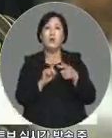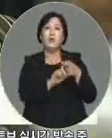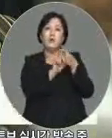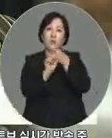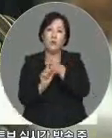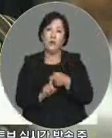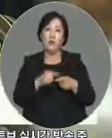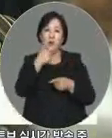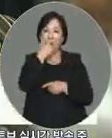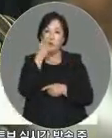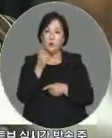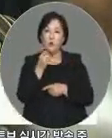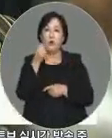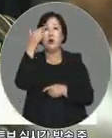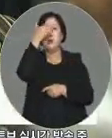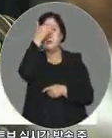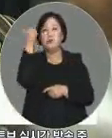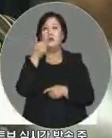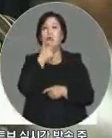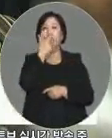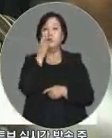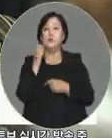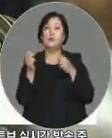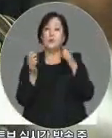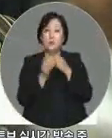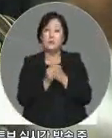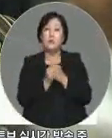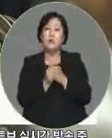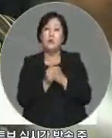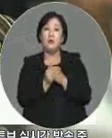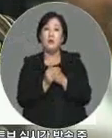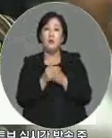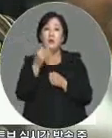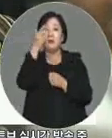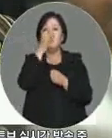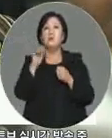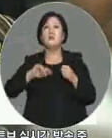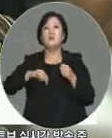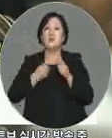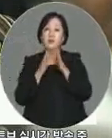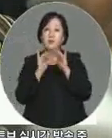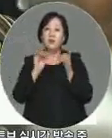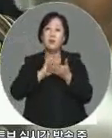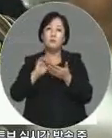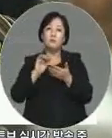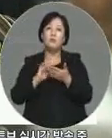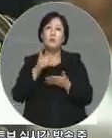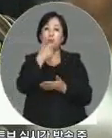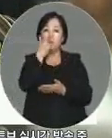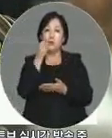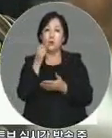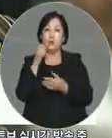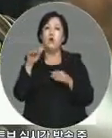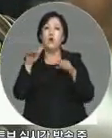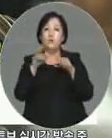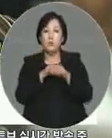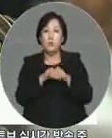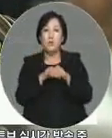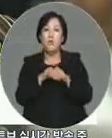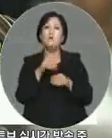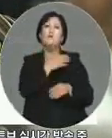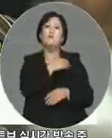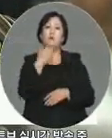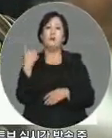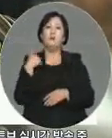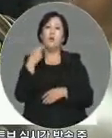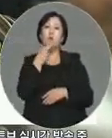부족으로 인한 청년 부족 때문에 청년 자체의 수가 적어서 그로 인한 문화의